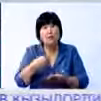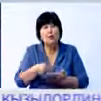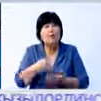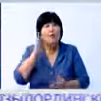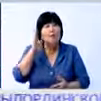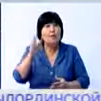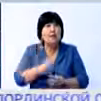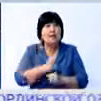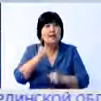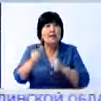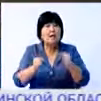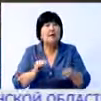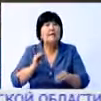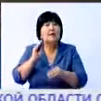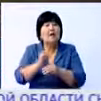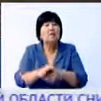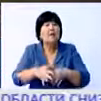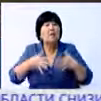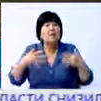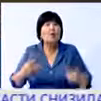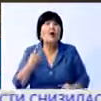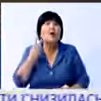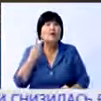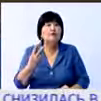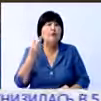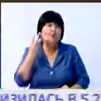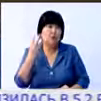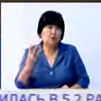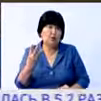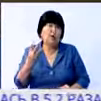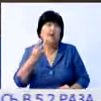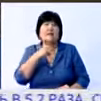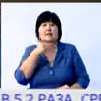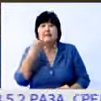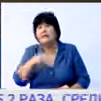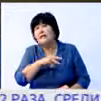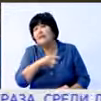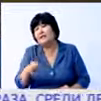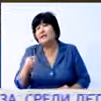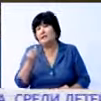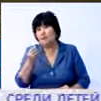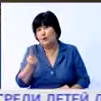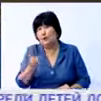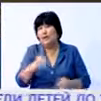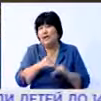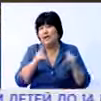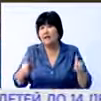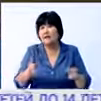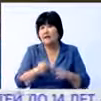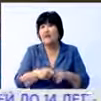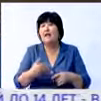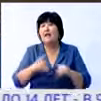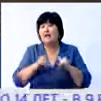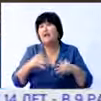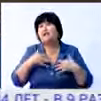будет направлено дополнительно более 2,3 триллионов тенге на развитие системы